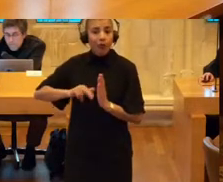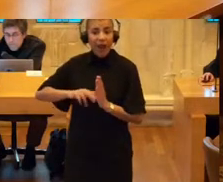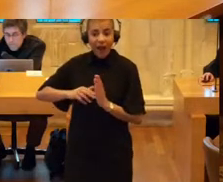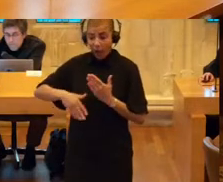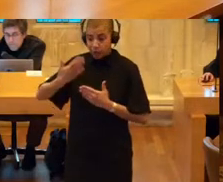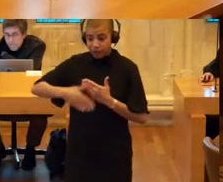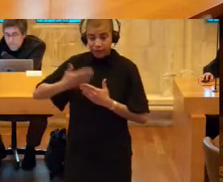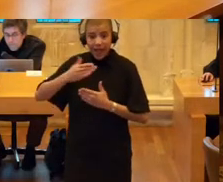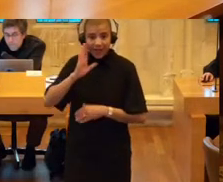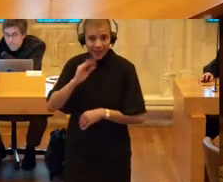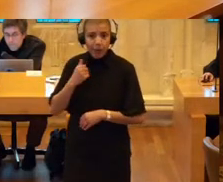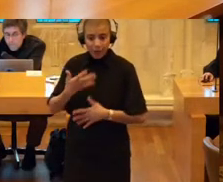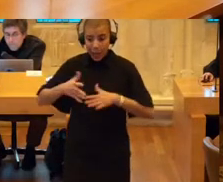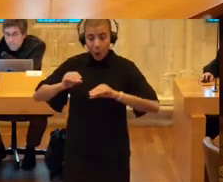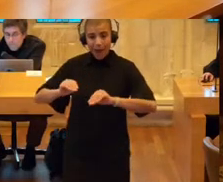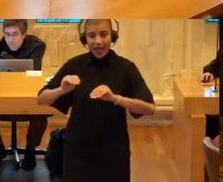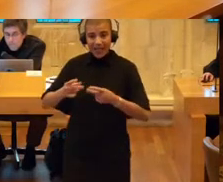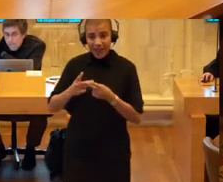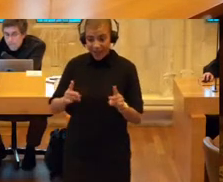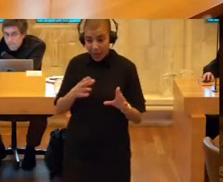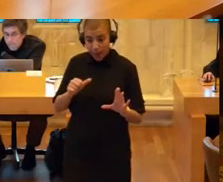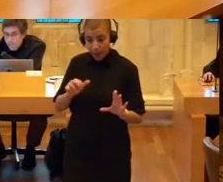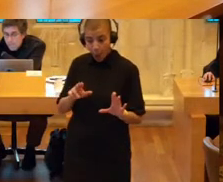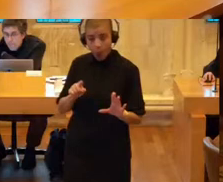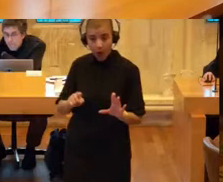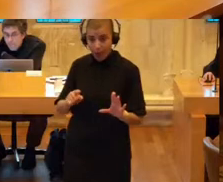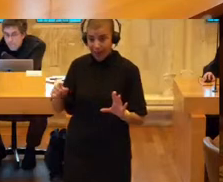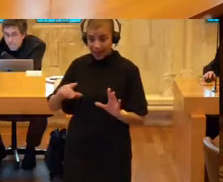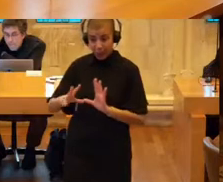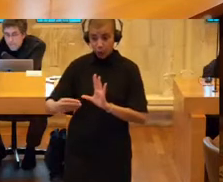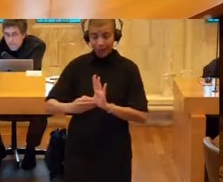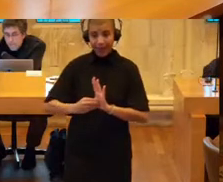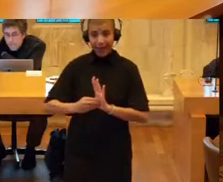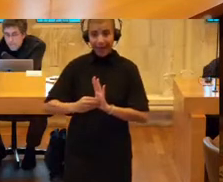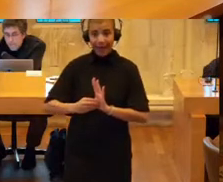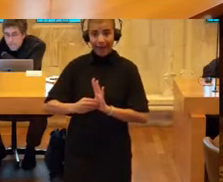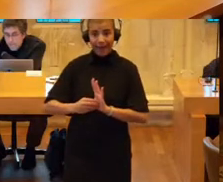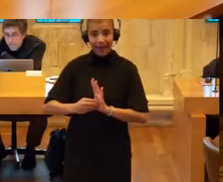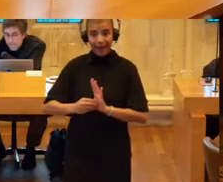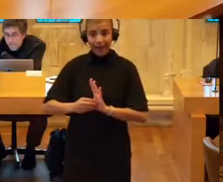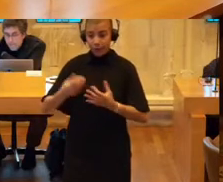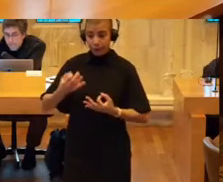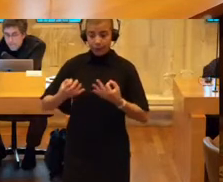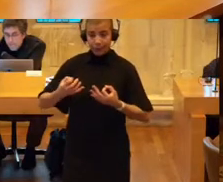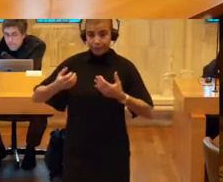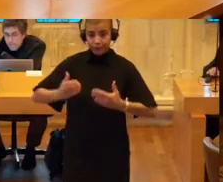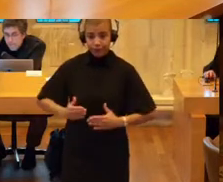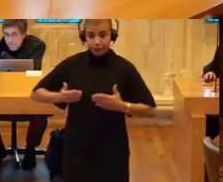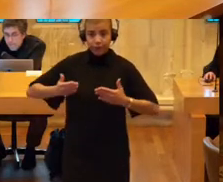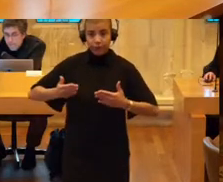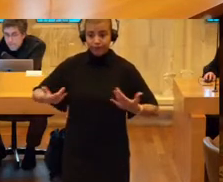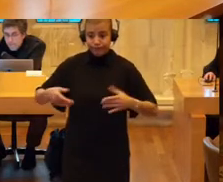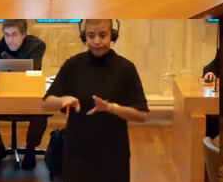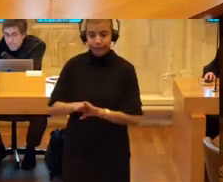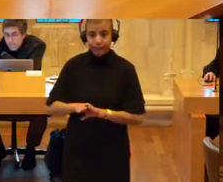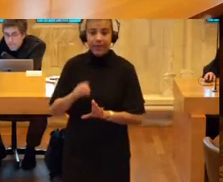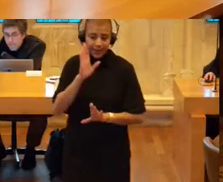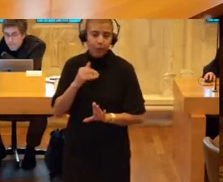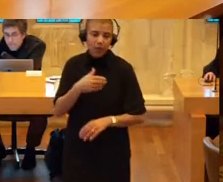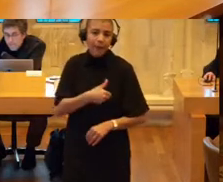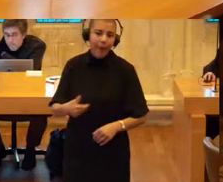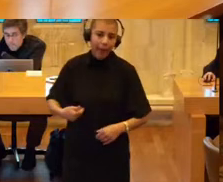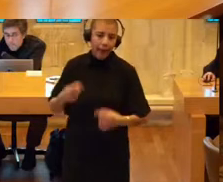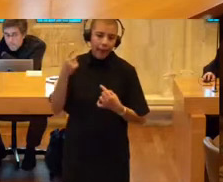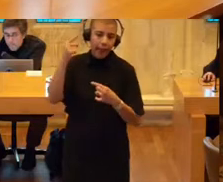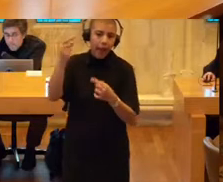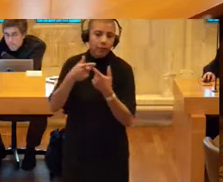il est dans le jugement du tribunal, il est acté qu'il ferme. Donc, effectivement, d'où la réaction du maire de Pau. Alors, un certain nombre de sujets, je ne sais pas si Véronique,